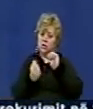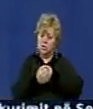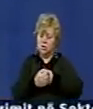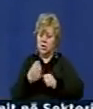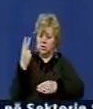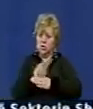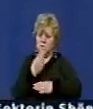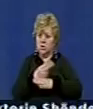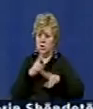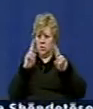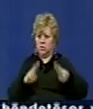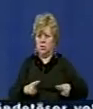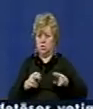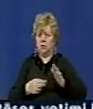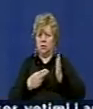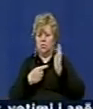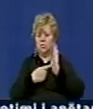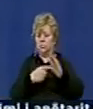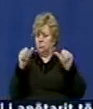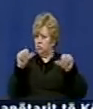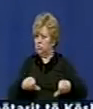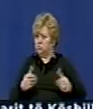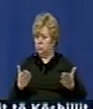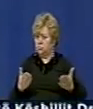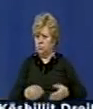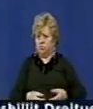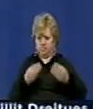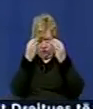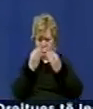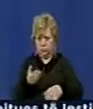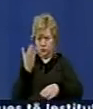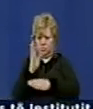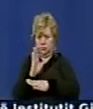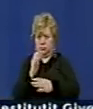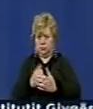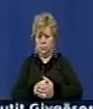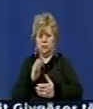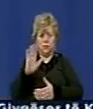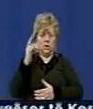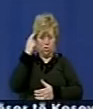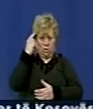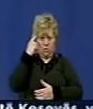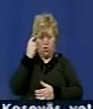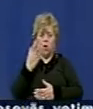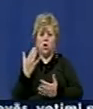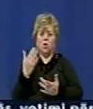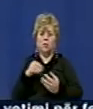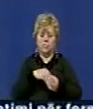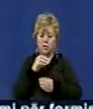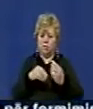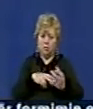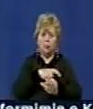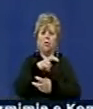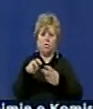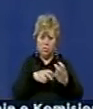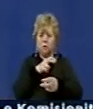drejtës të cilin ne kemi dështuar të jetësojmë. Të nderuar deputet, ju e dini mirë se sa familje sillen vërdall prokurorive